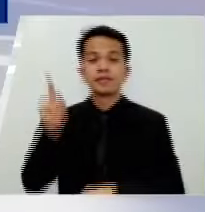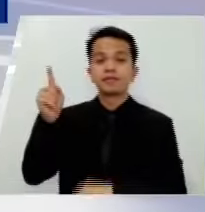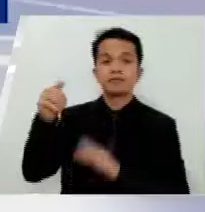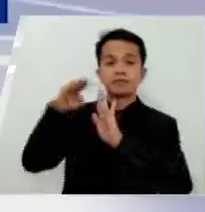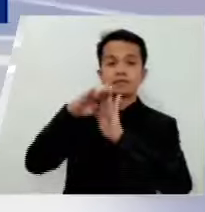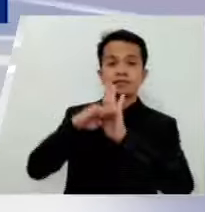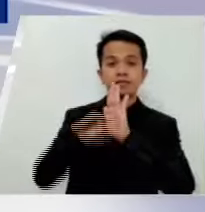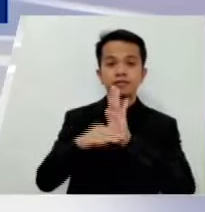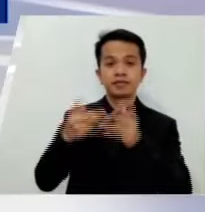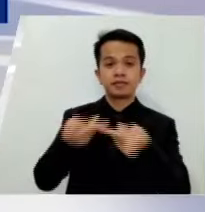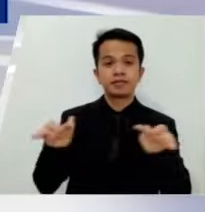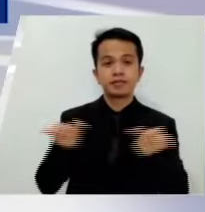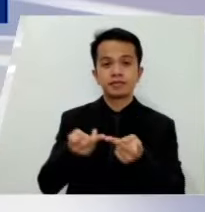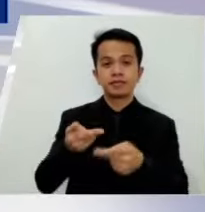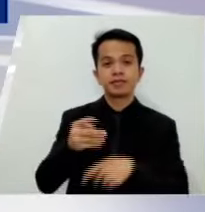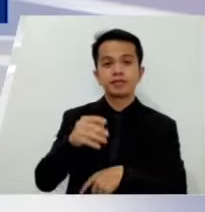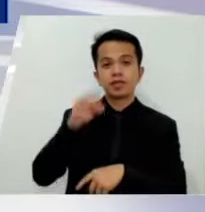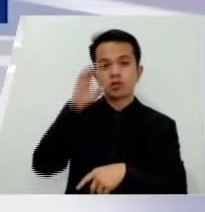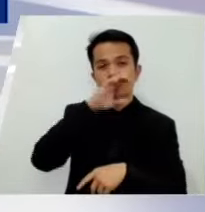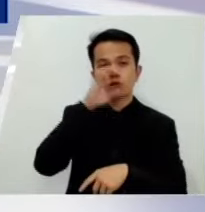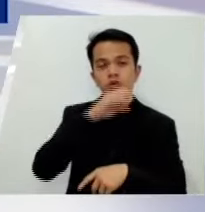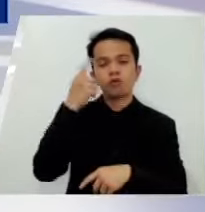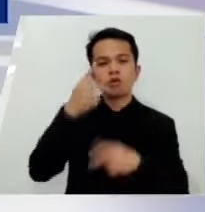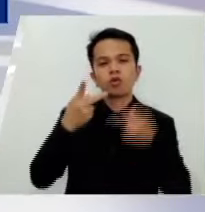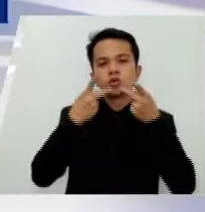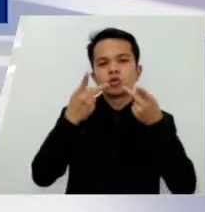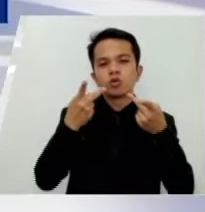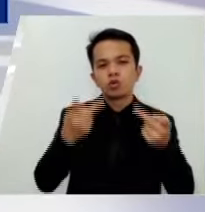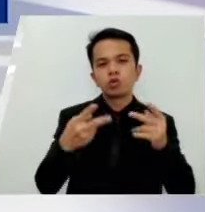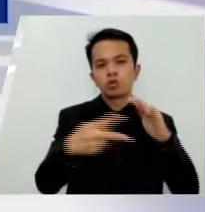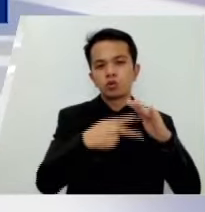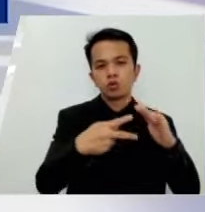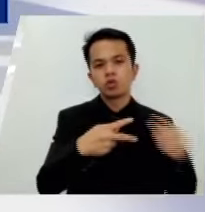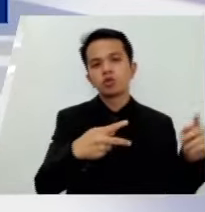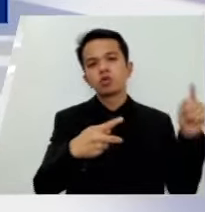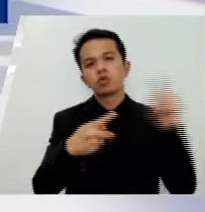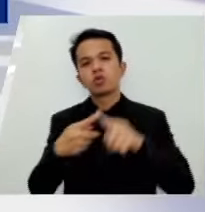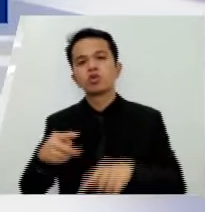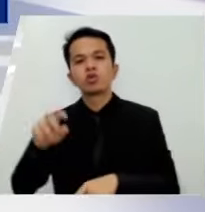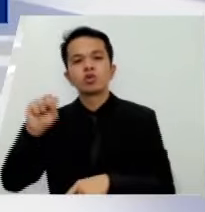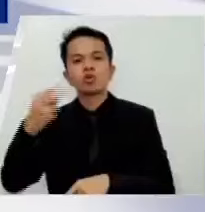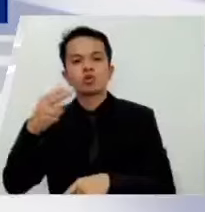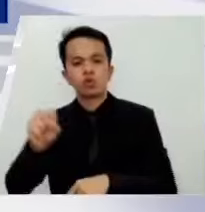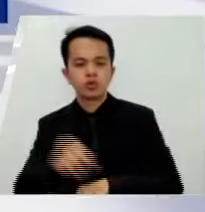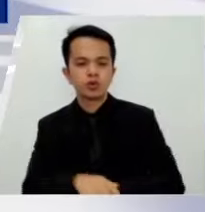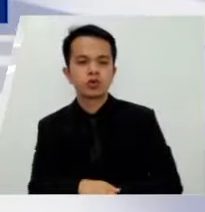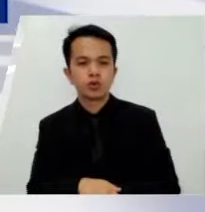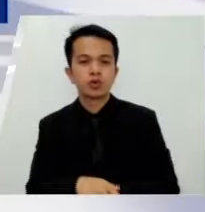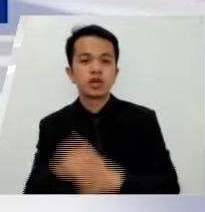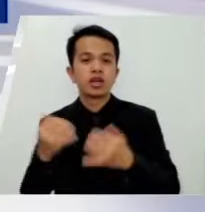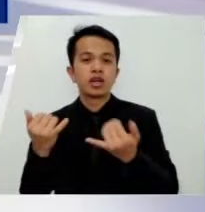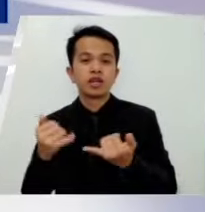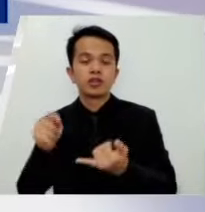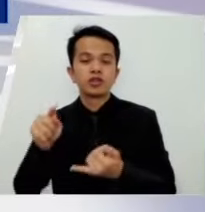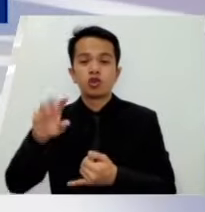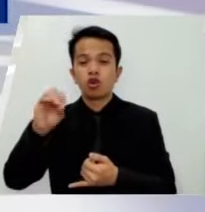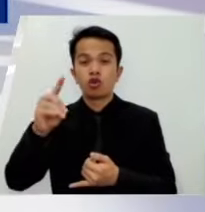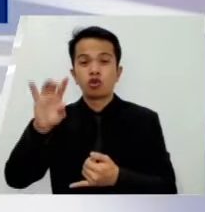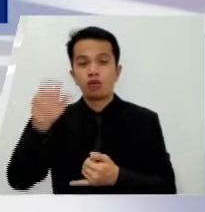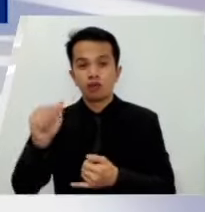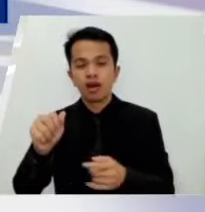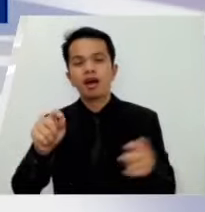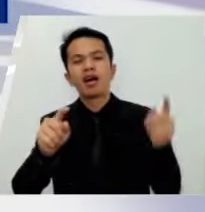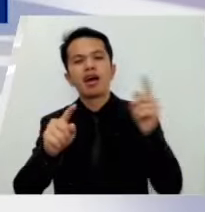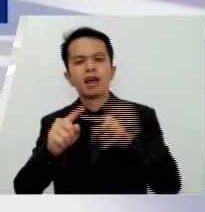sa Cebu para sa public na preschool hanggang senior high. Sa Minglanilla at Cordova, until further